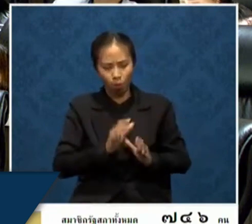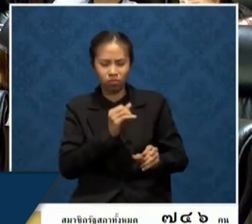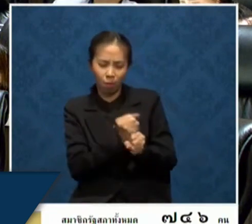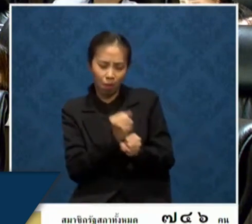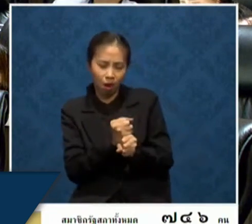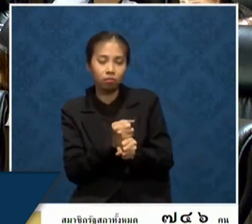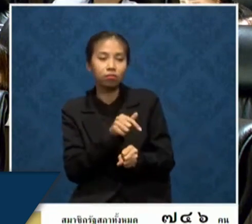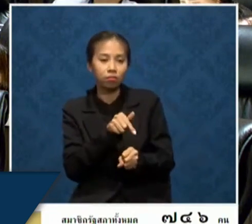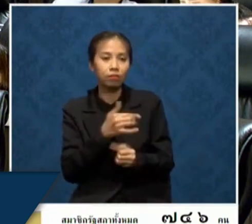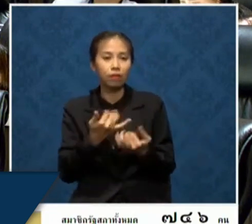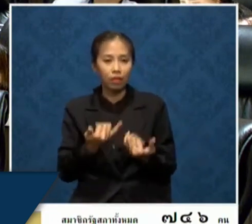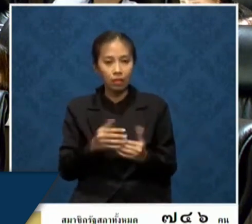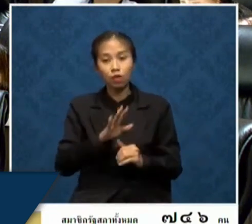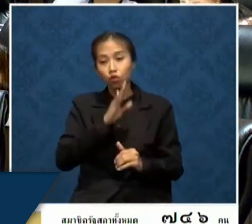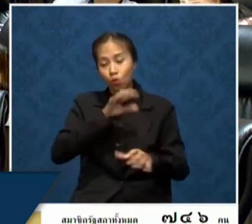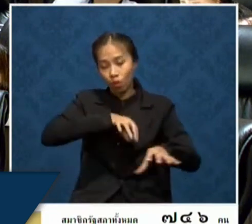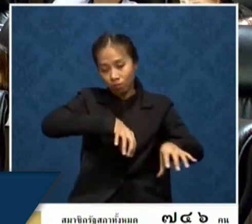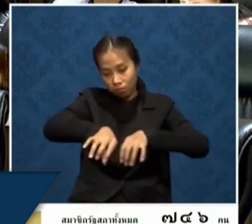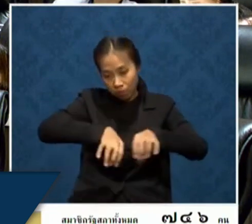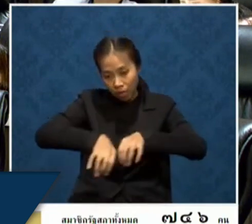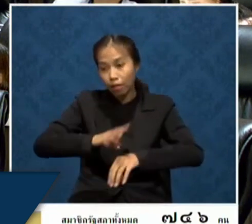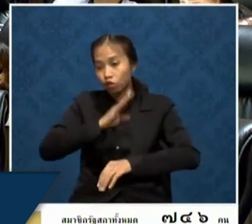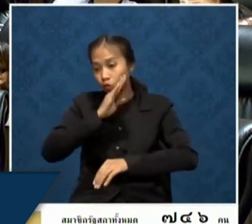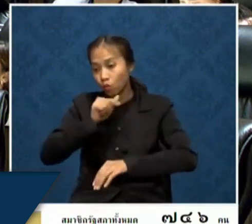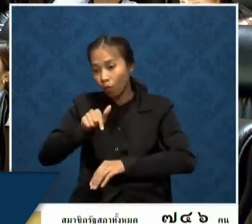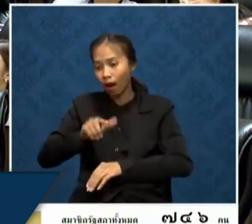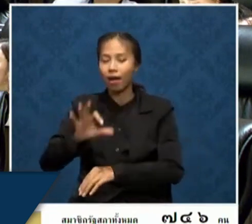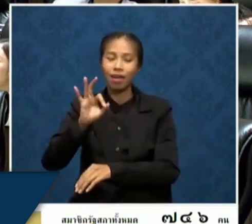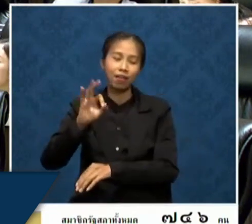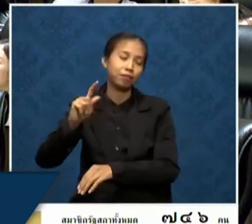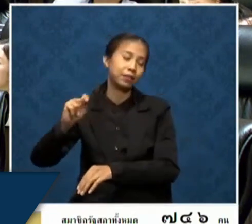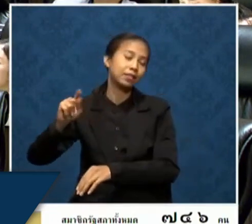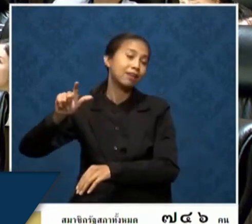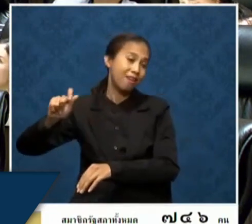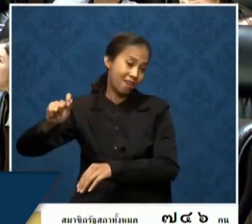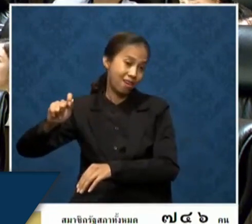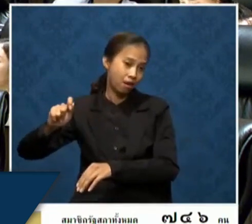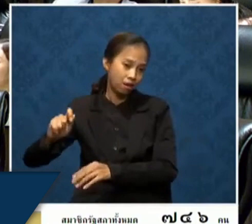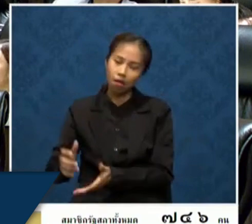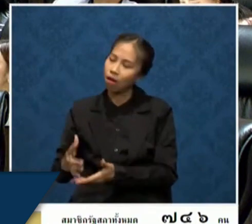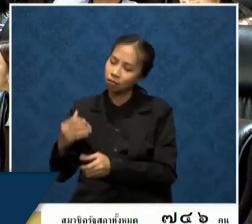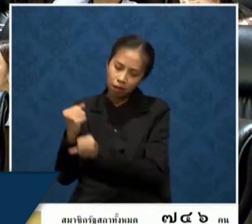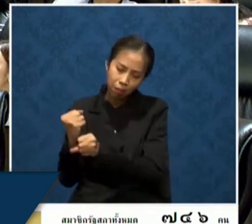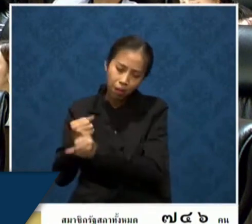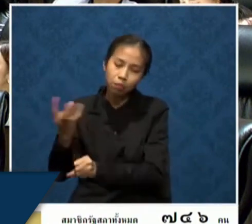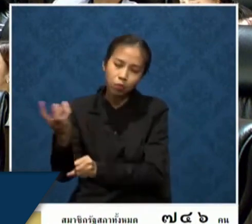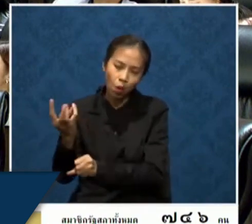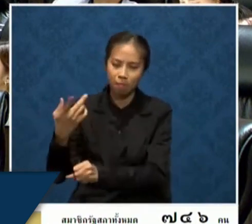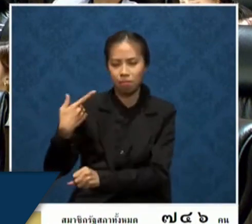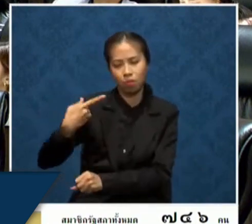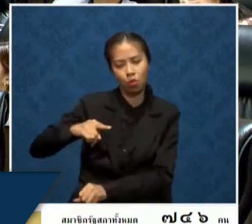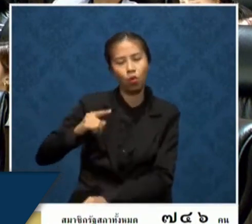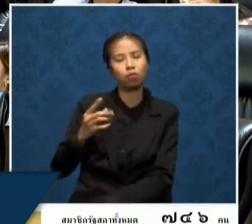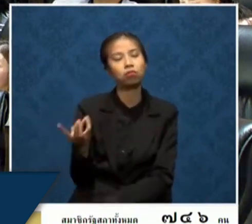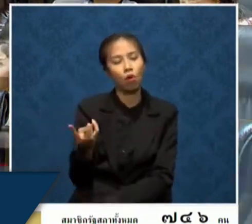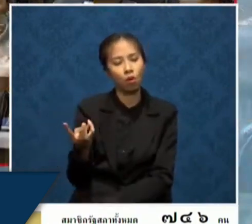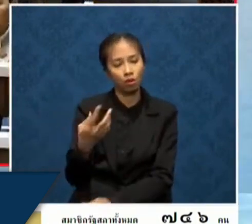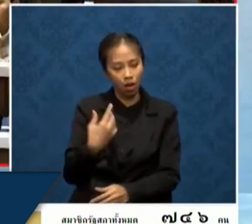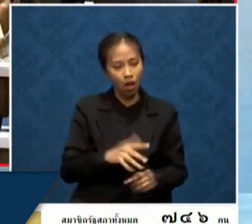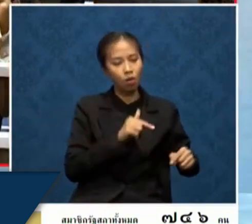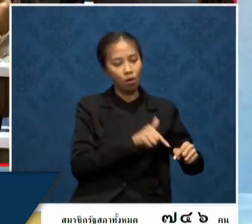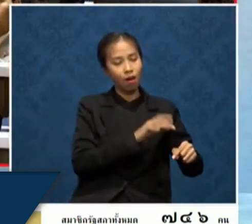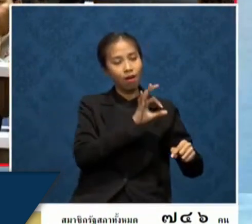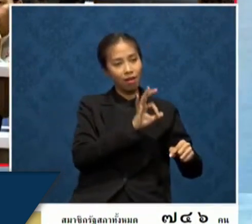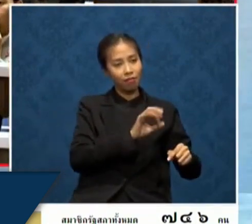สำคัญหากเราไปทุ่มกับ FTA ที่เราค้าขายด้วยน้อยย่อมเกิดประโยชน์น้อยกว่าในขณะที่ FTA เก่าตั